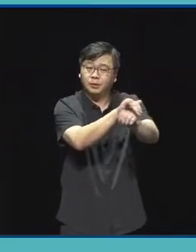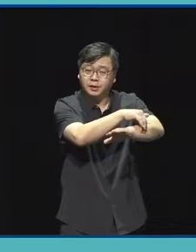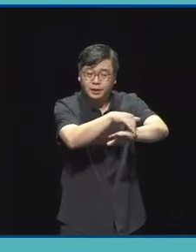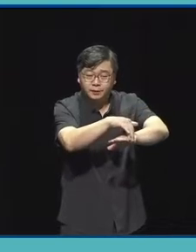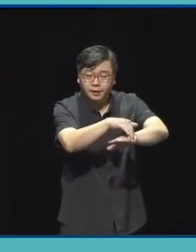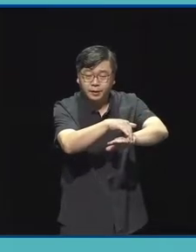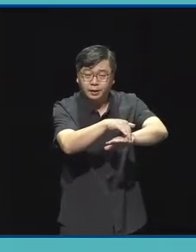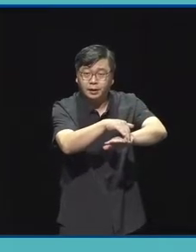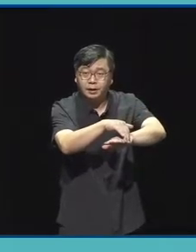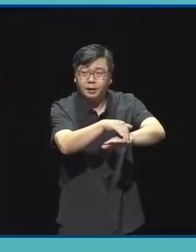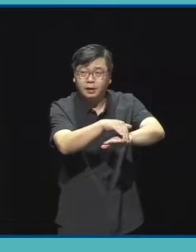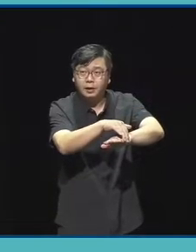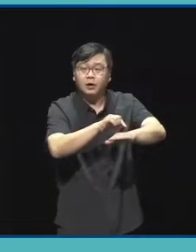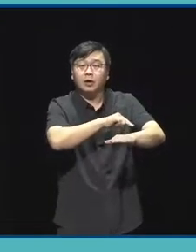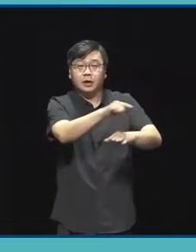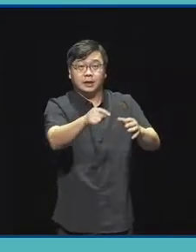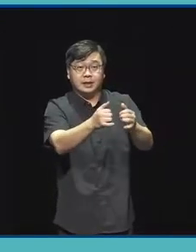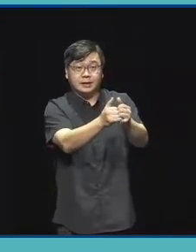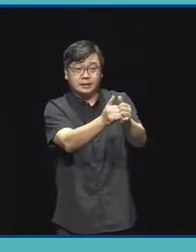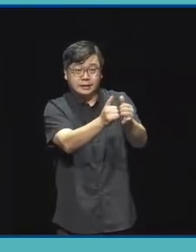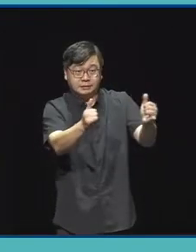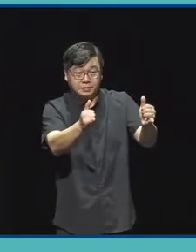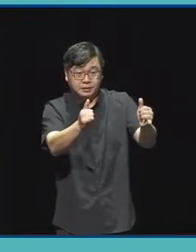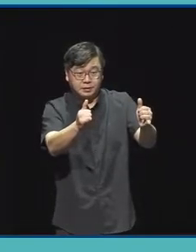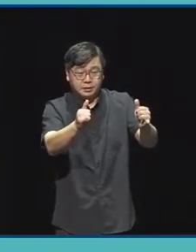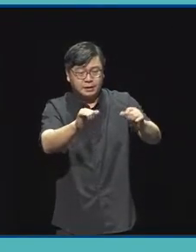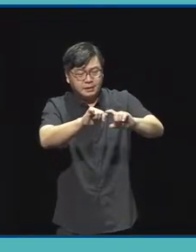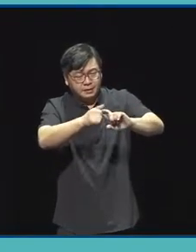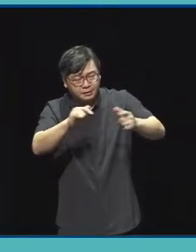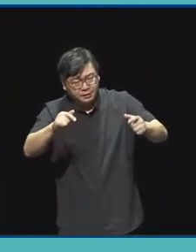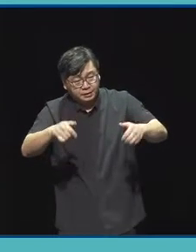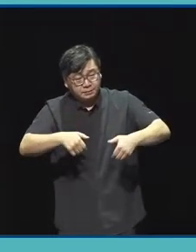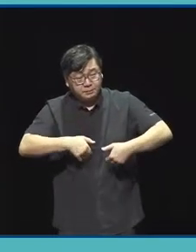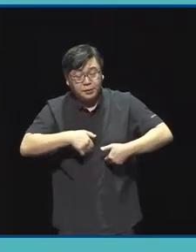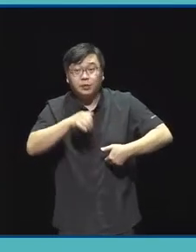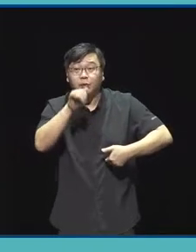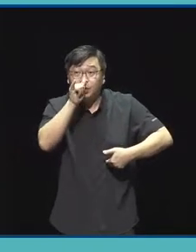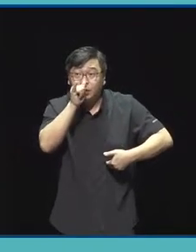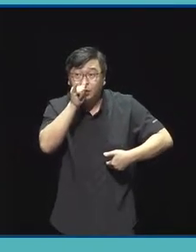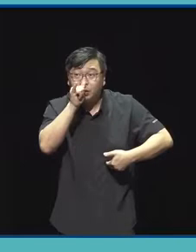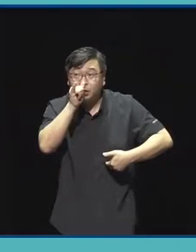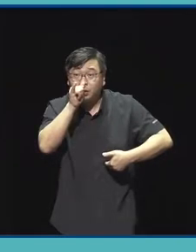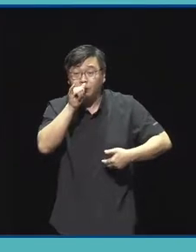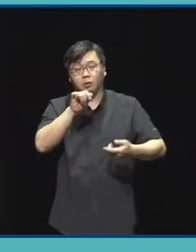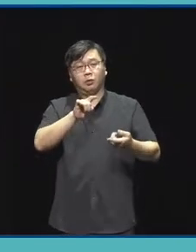방식의 필요성이 있는 상황들을 좀 개방적으로